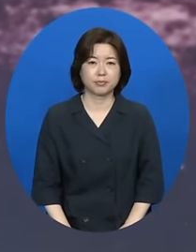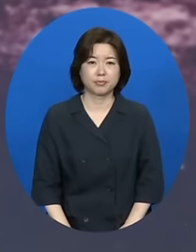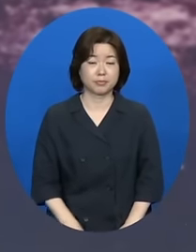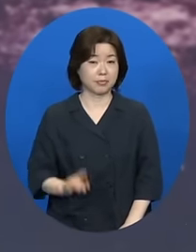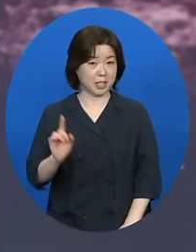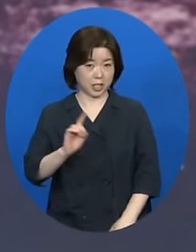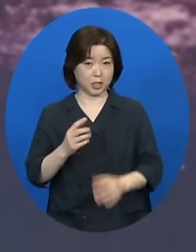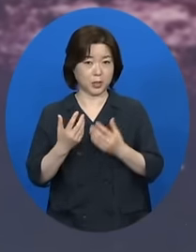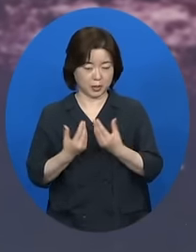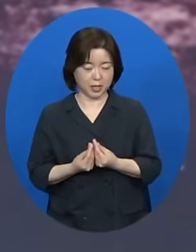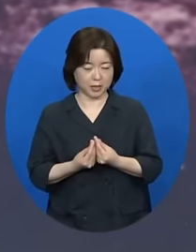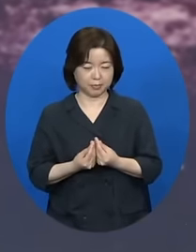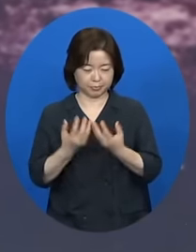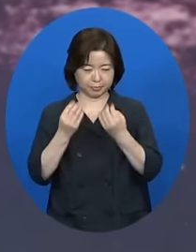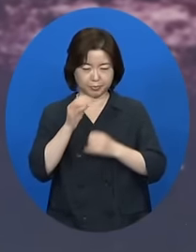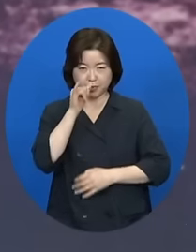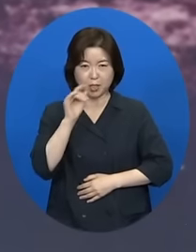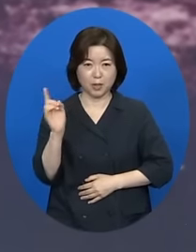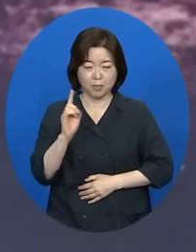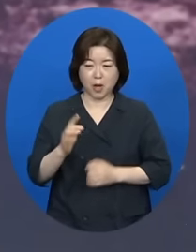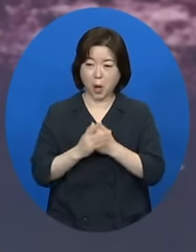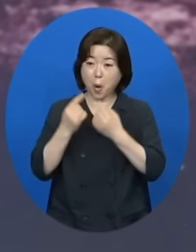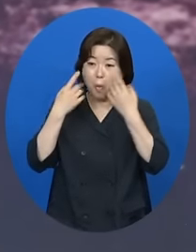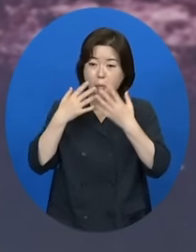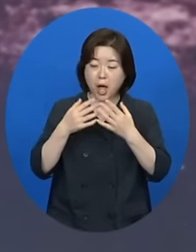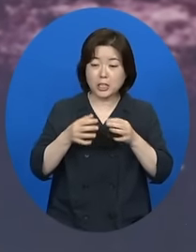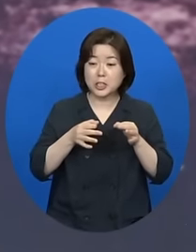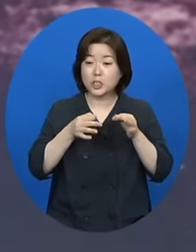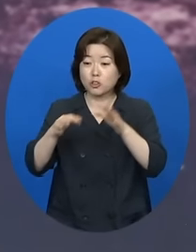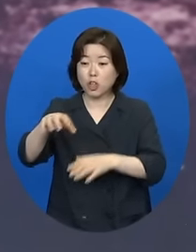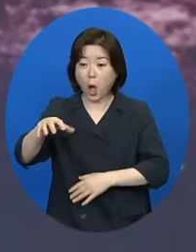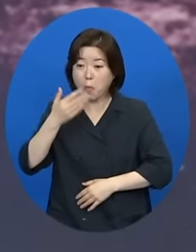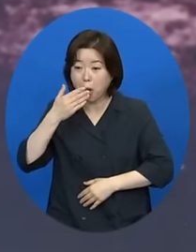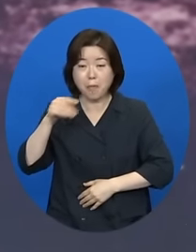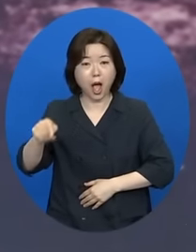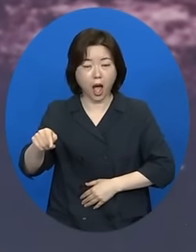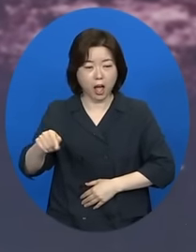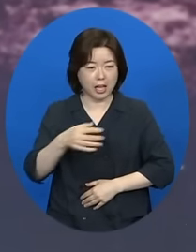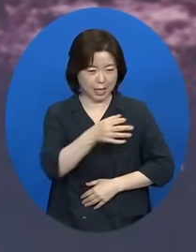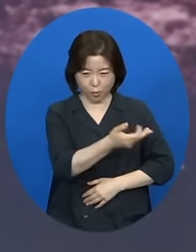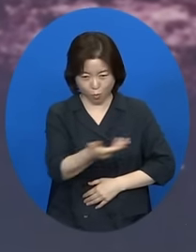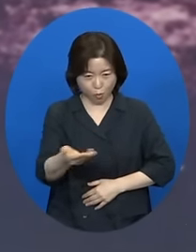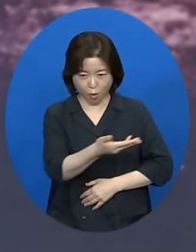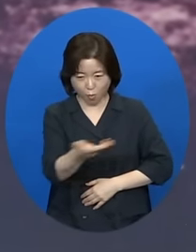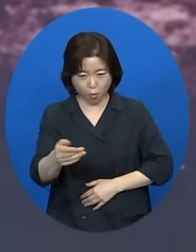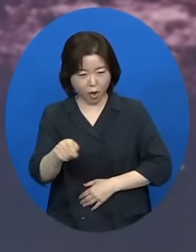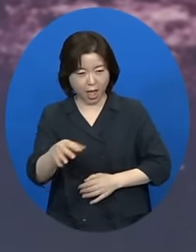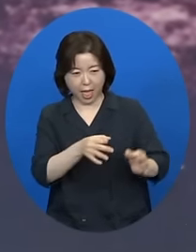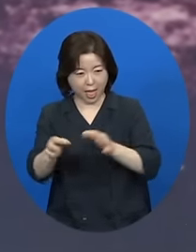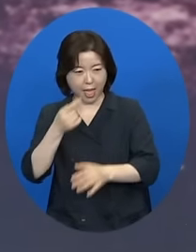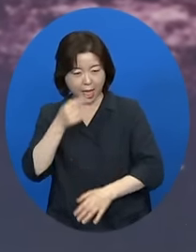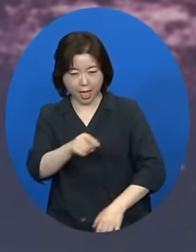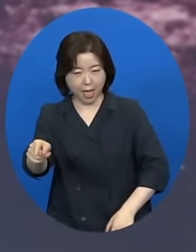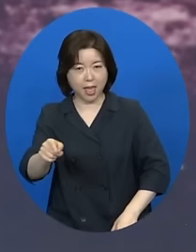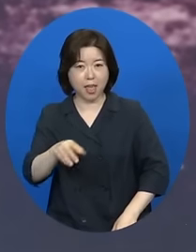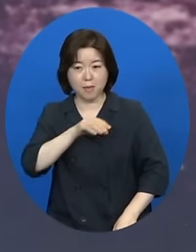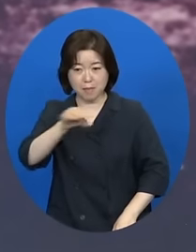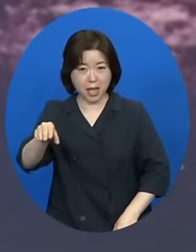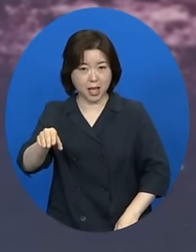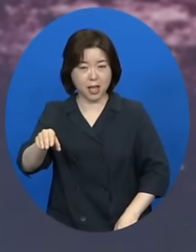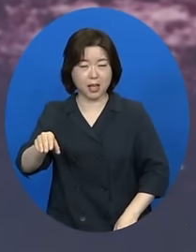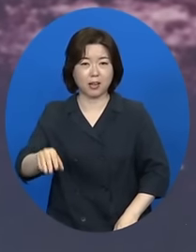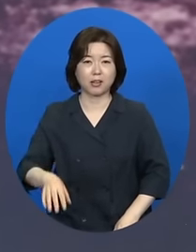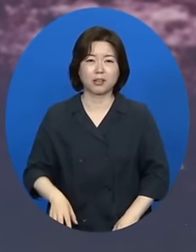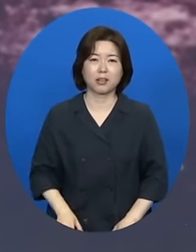어떤 경우에는 이런 경우가 참 많죠. 확실한 투자처가 있으니까 돈을 내라 이거죠. 투자하라 이겁니다. 여러분